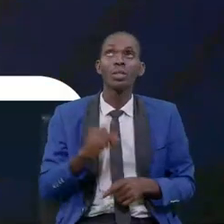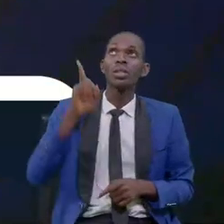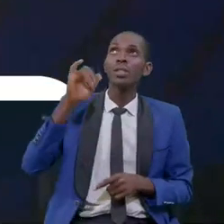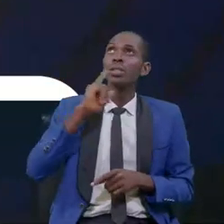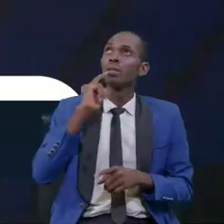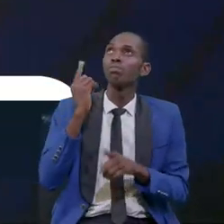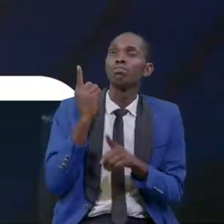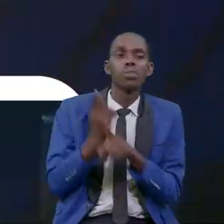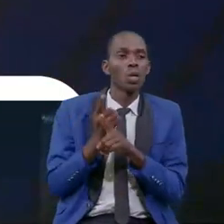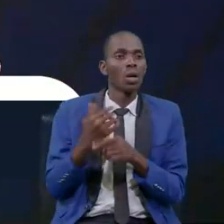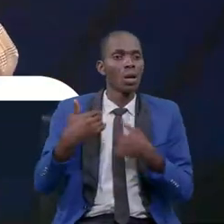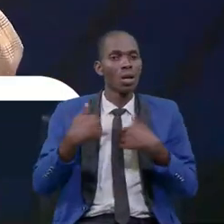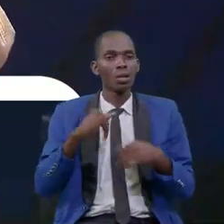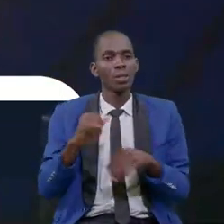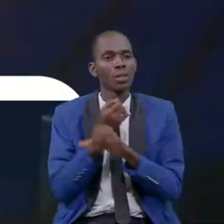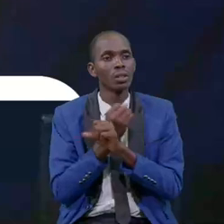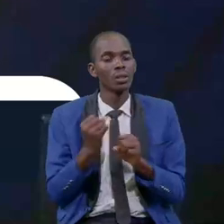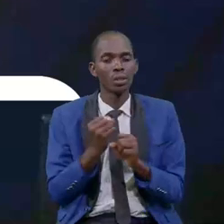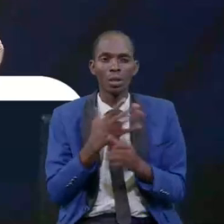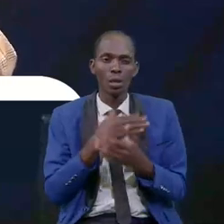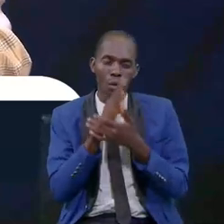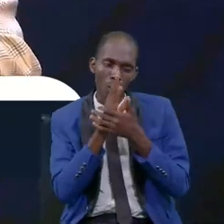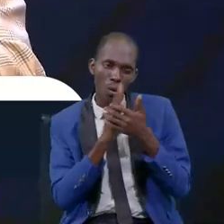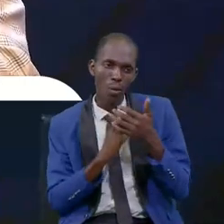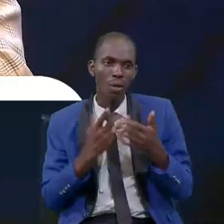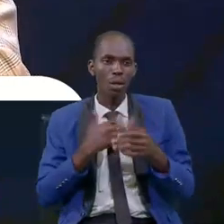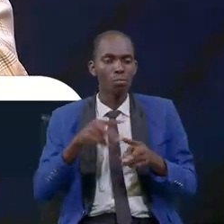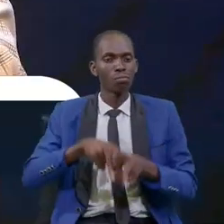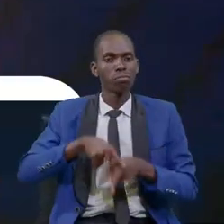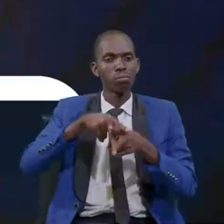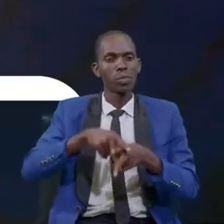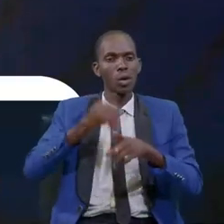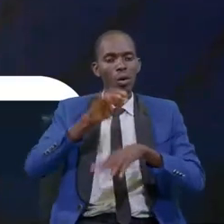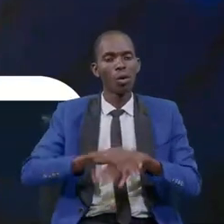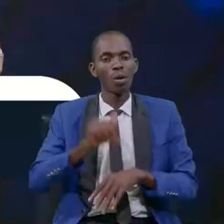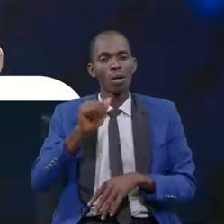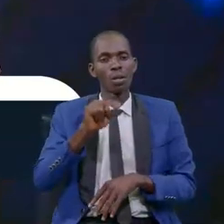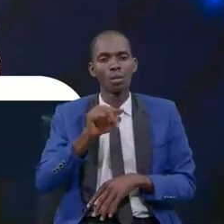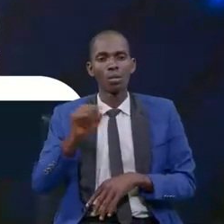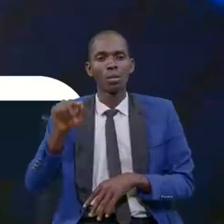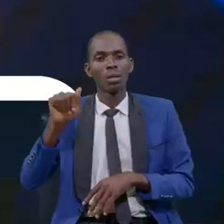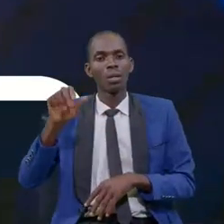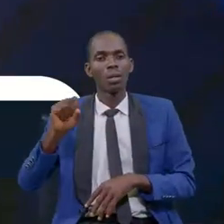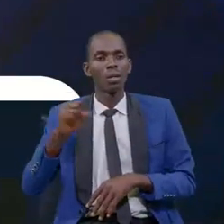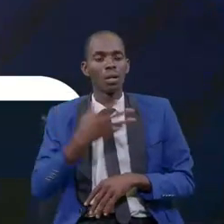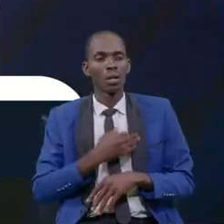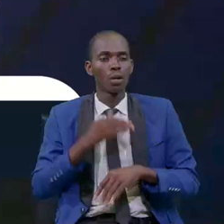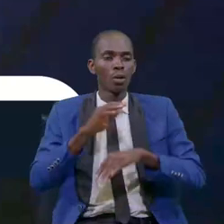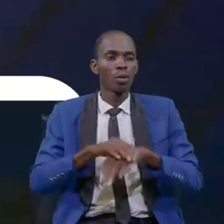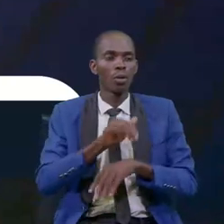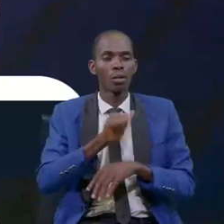toi. À toi, il est juste et victorieux. Il est humble et monté sur un âne. Sur un